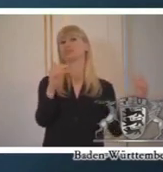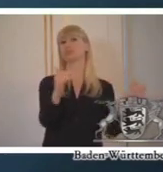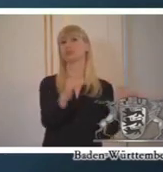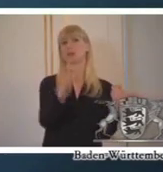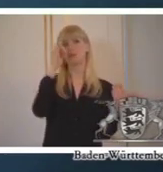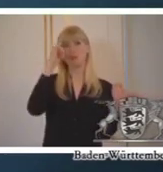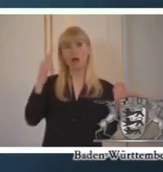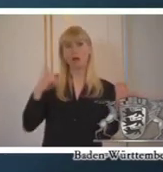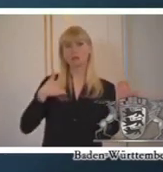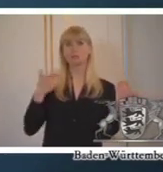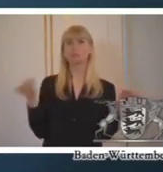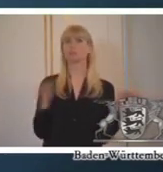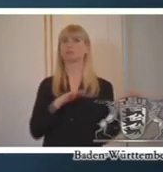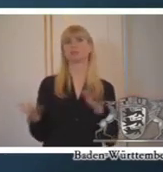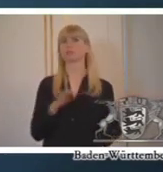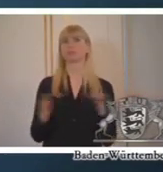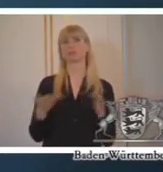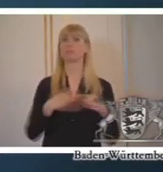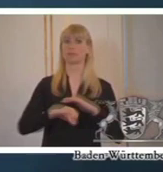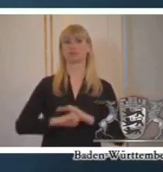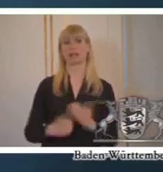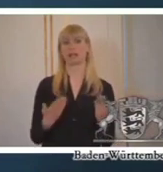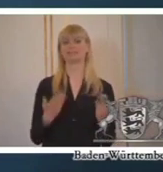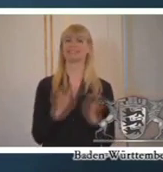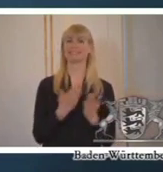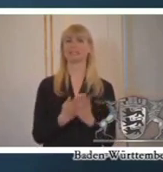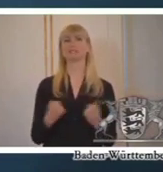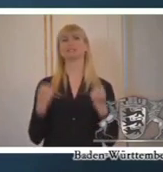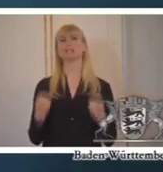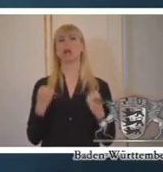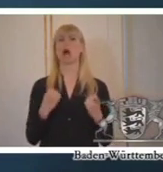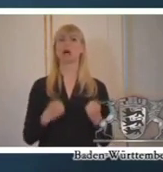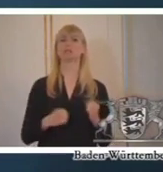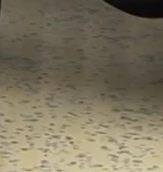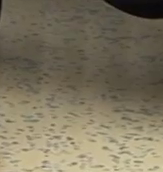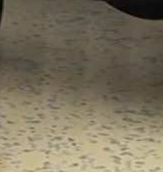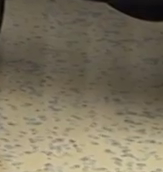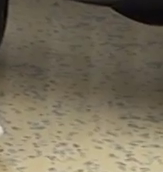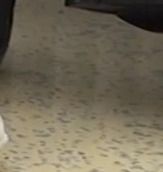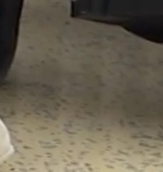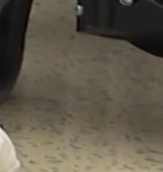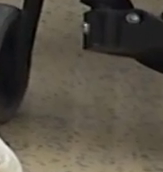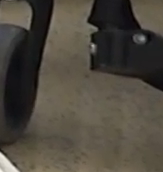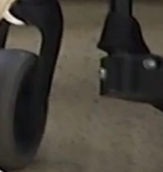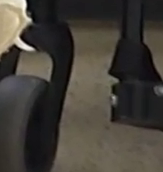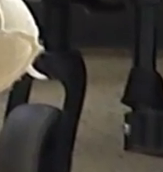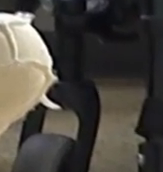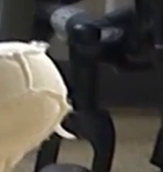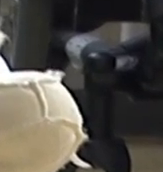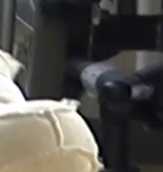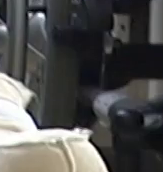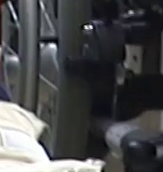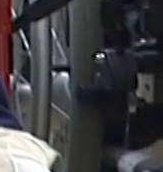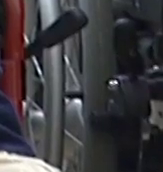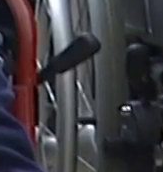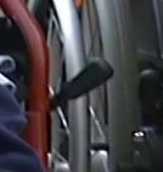müssen. Deshalb haben wir nun die Sicherheitsvorschriften für Pflegeheime verschärft. Darum dürfen die Bewohner die